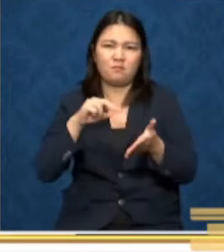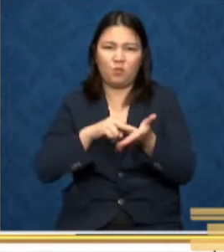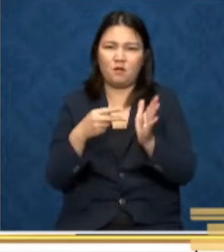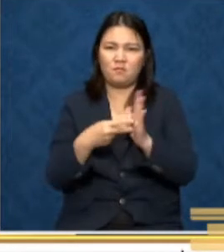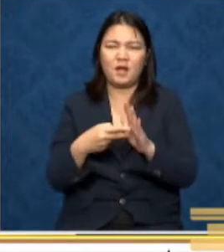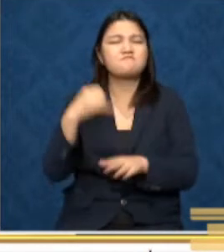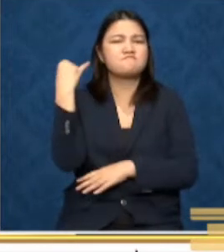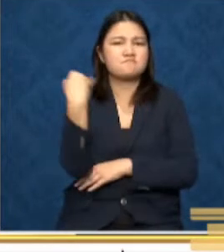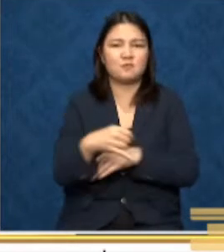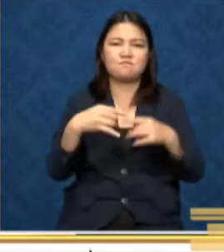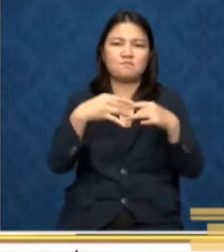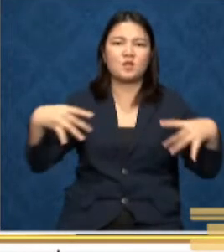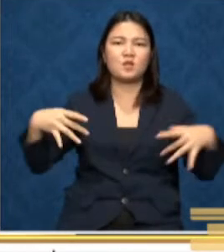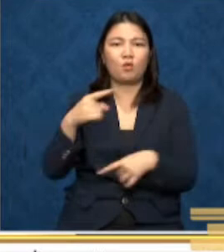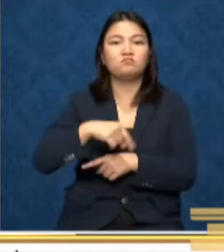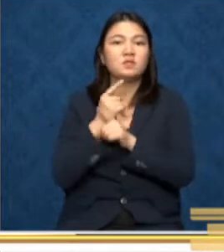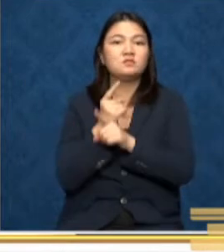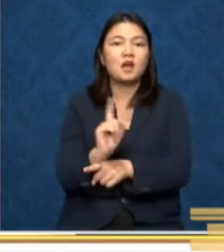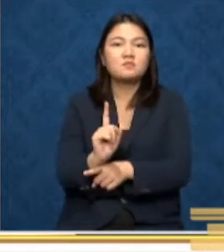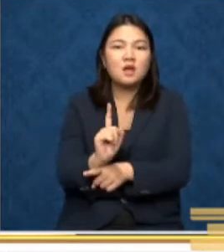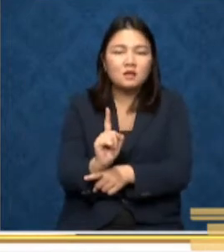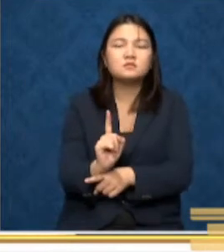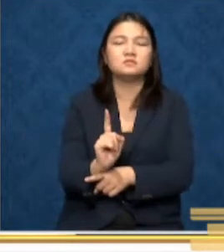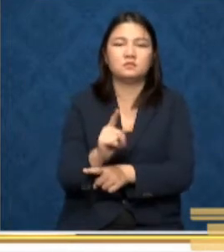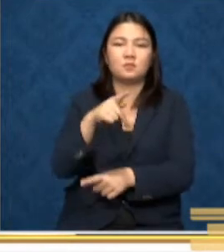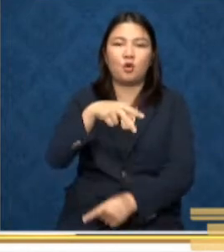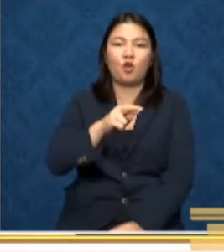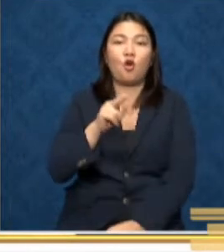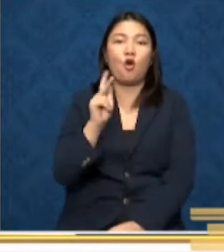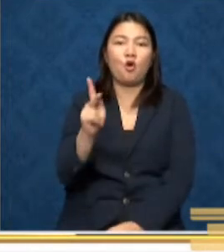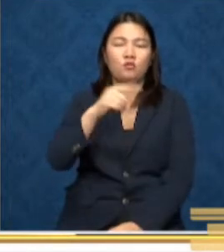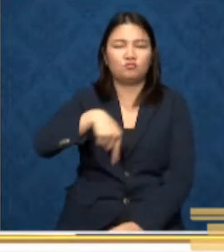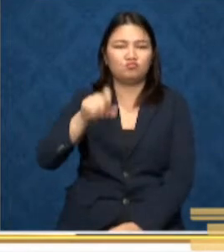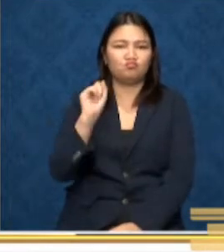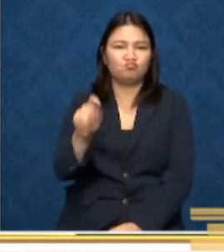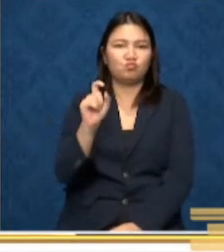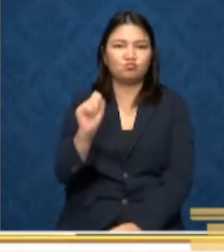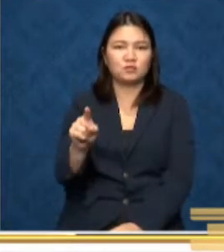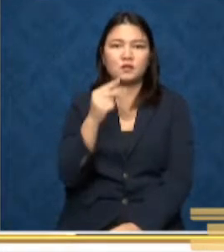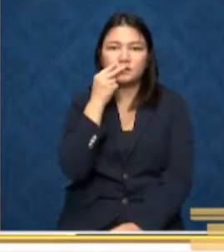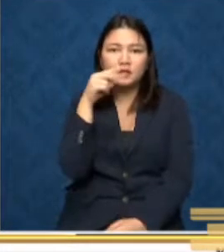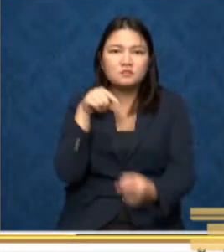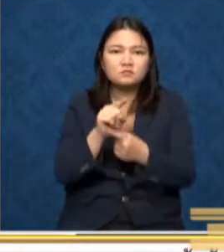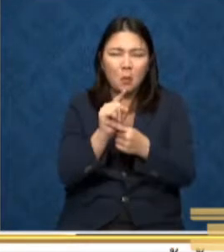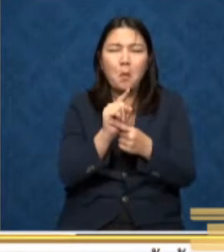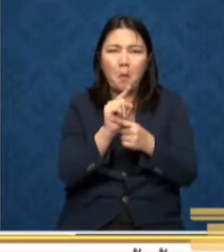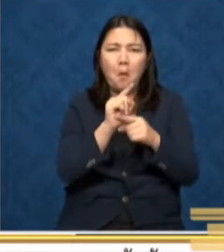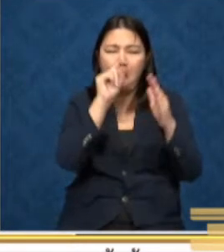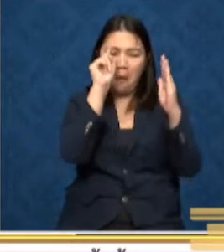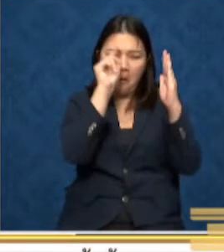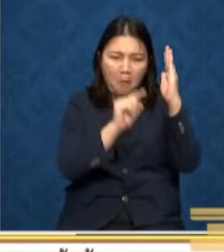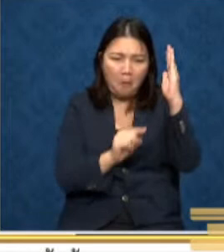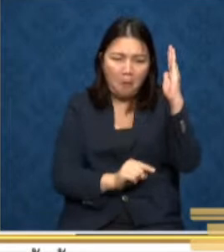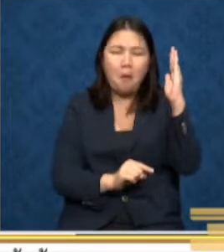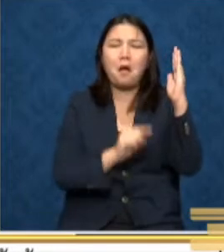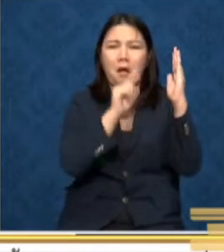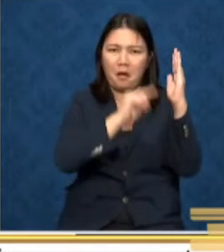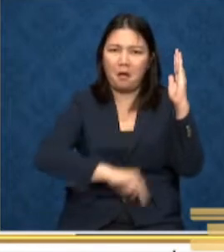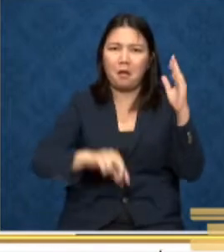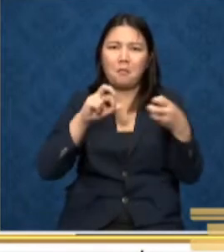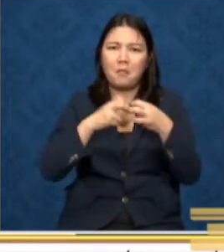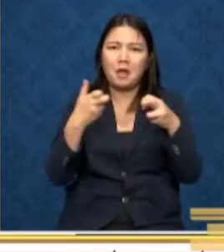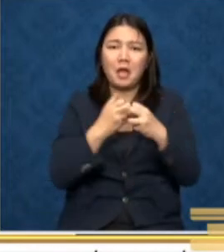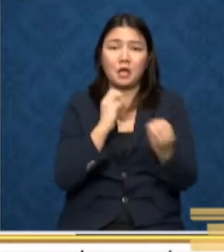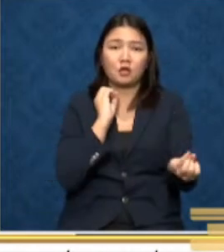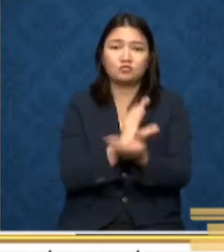อัยการศึกหรือพระราชกำหนดในสถานการณ์ฉุกเฉินโดยผลกระทบในพื้นที่บทบัญญัติเหล่านี้ก่อให้เกิดประเด็นปัญหาอาทิเช่น